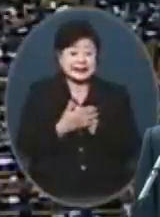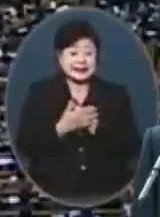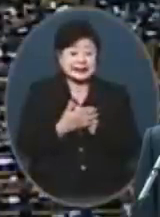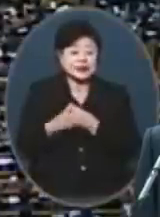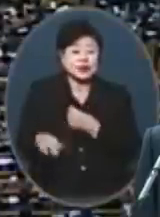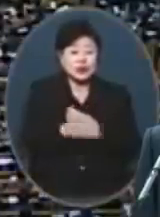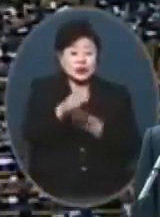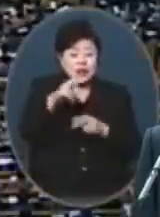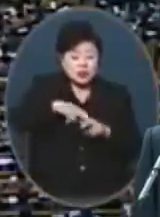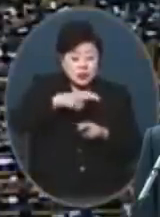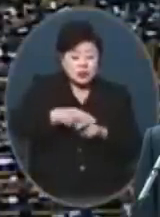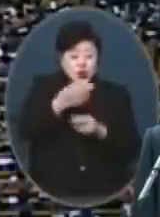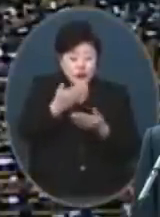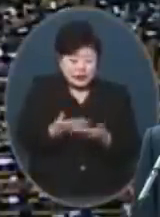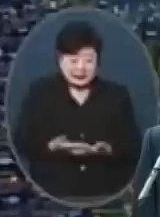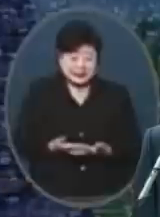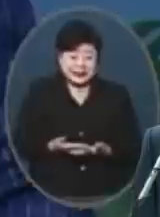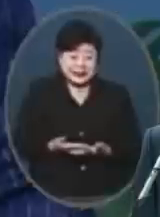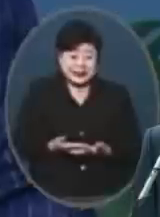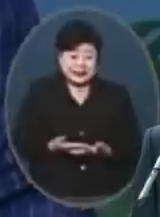우리가 선물로 받아서